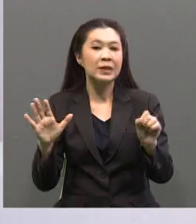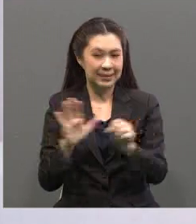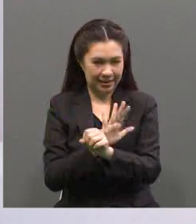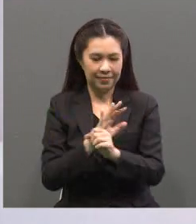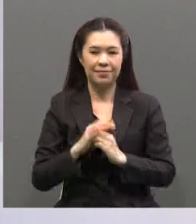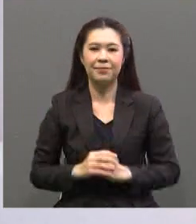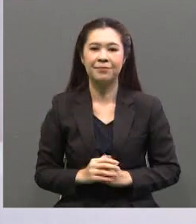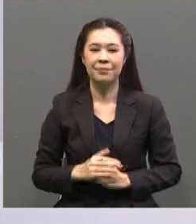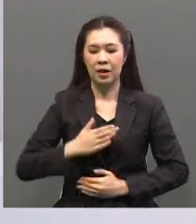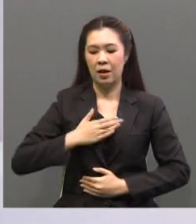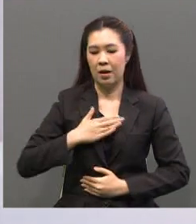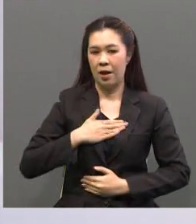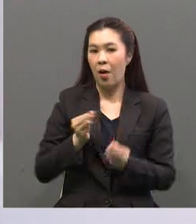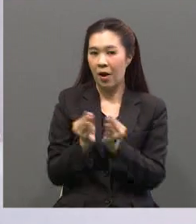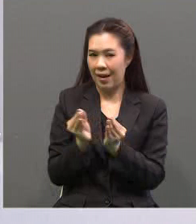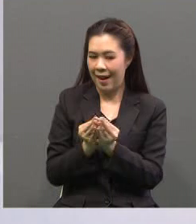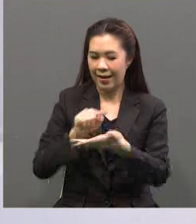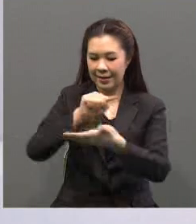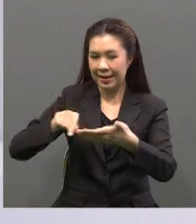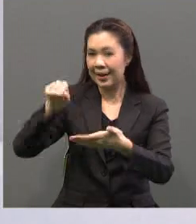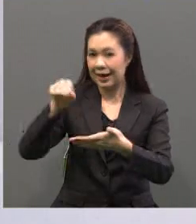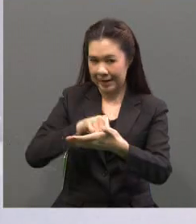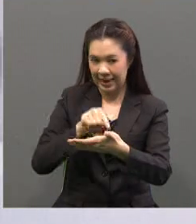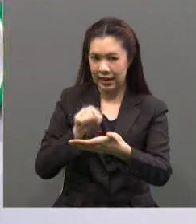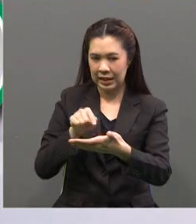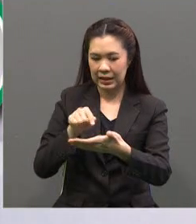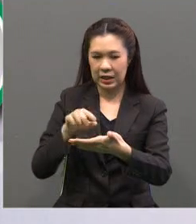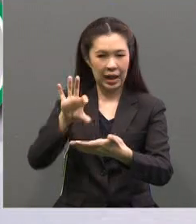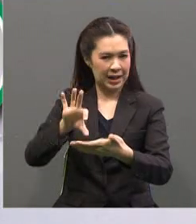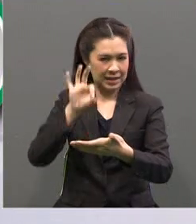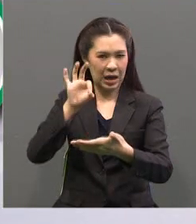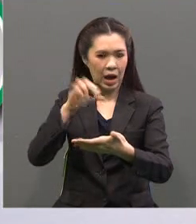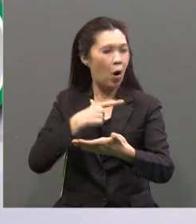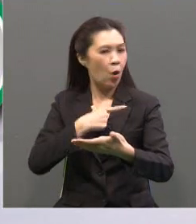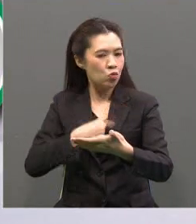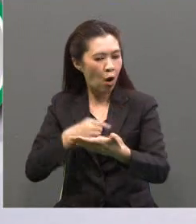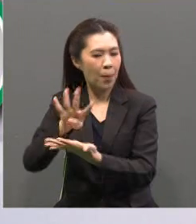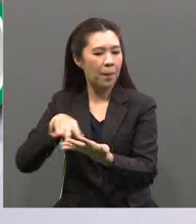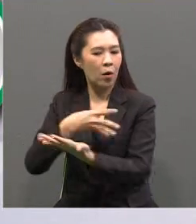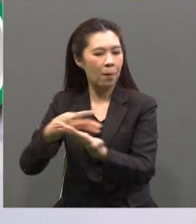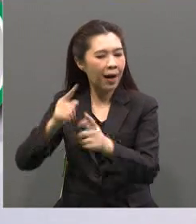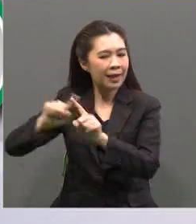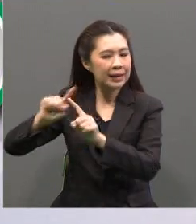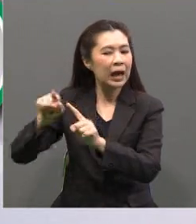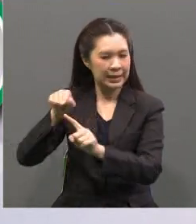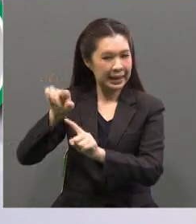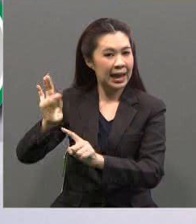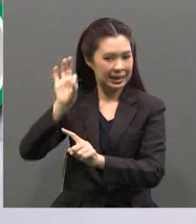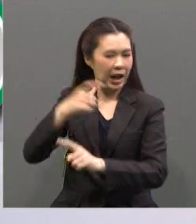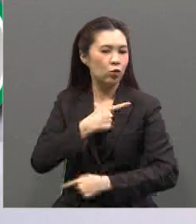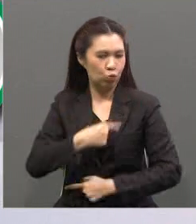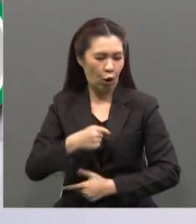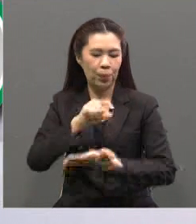เราสามารถลงคะแนนเสียงให้กับเบอร์พรรคการเมืองที่เราต้องการจะเลือกชอบนโยบายไหนเลือกพรรคนั้นตามใจคุณผู้ชมได้เลย